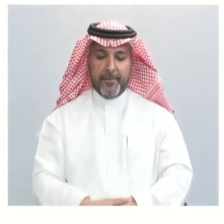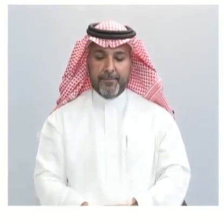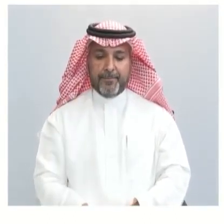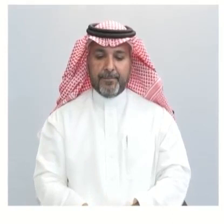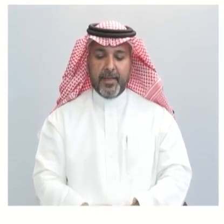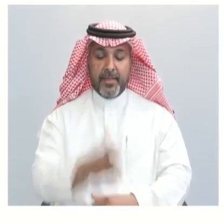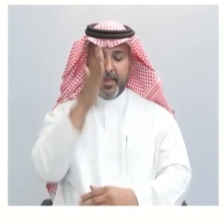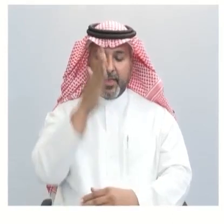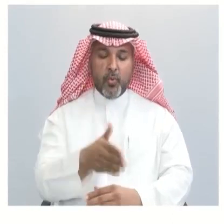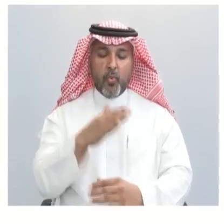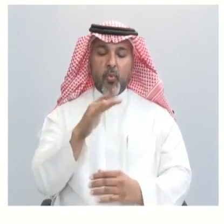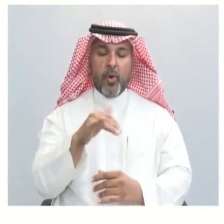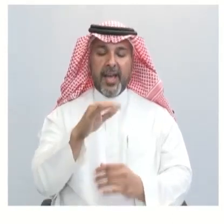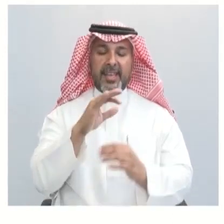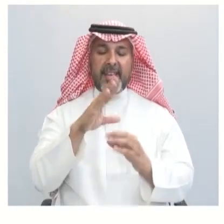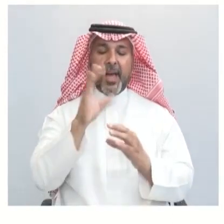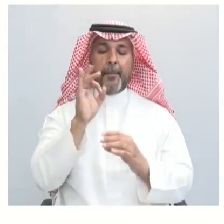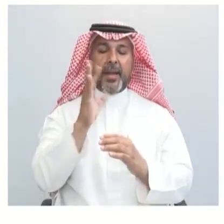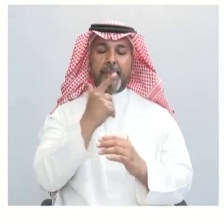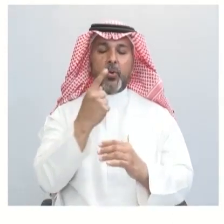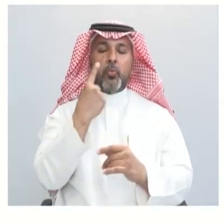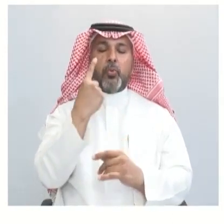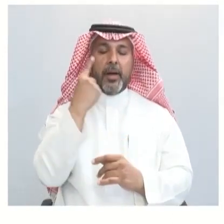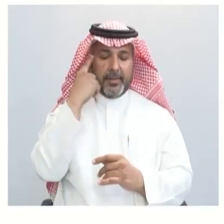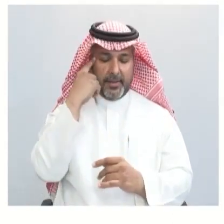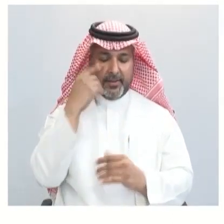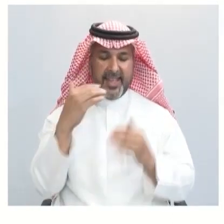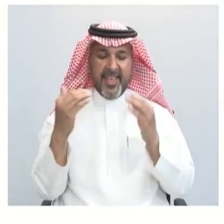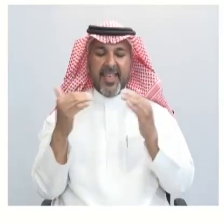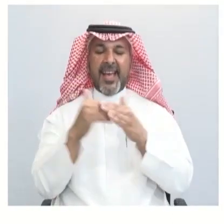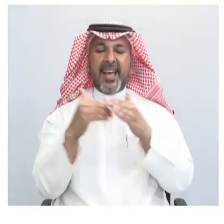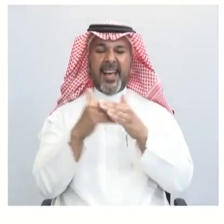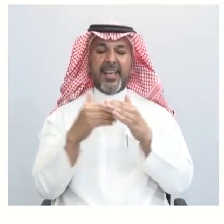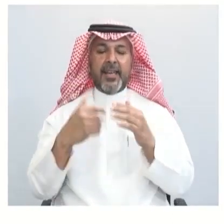هو الواحد اللي هو ظهر عنده خط التقارب